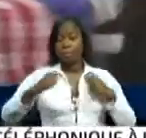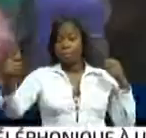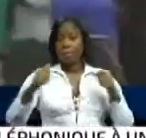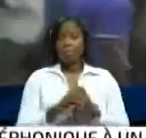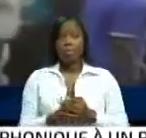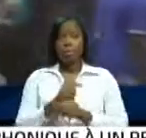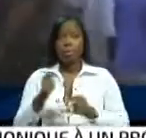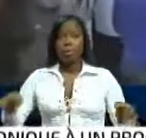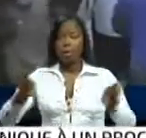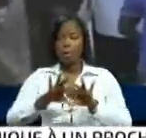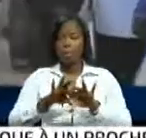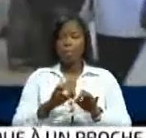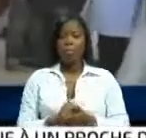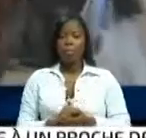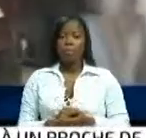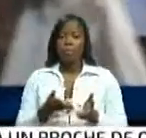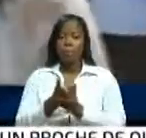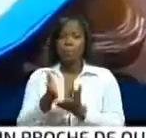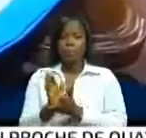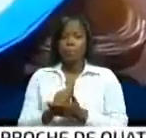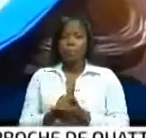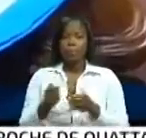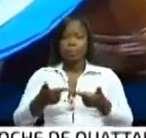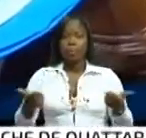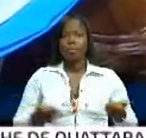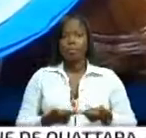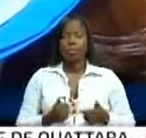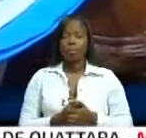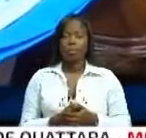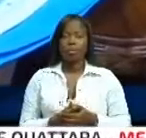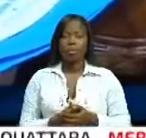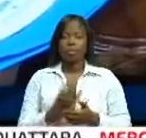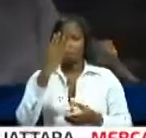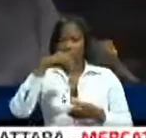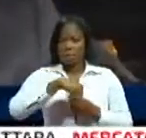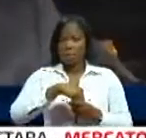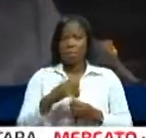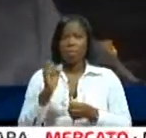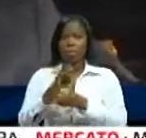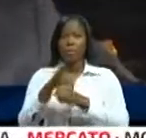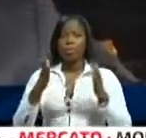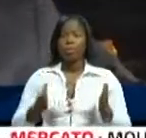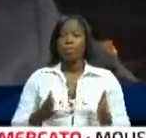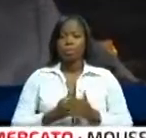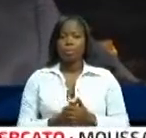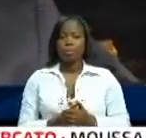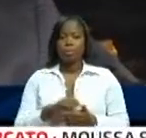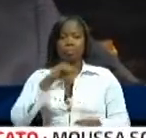assez importantes entre les lieux de résidence des conseillers on n'a jamais assez de temps